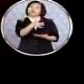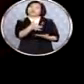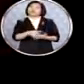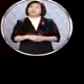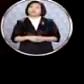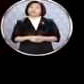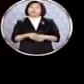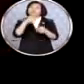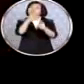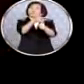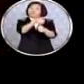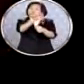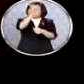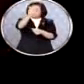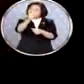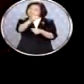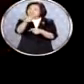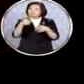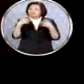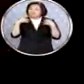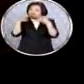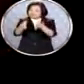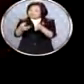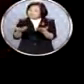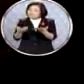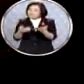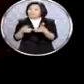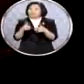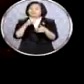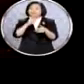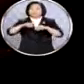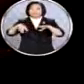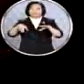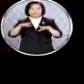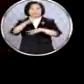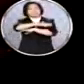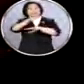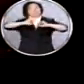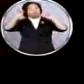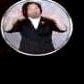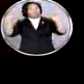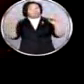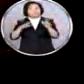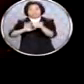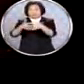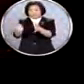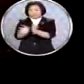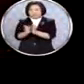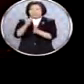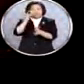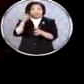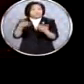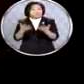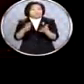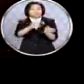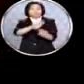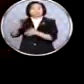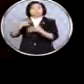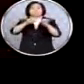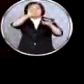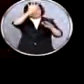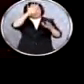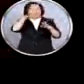要用怎么样一个领导人的心态来看这个问题，而不是你的文宣部门的心态来看这个问题。民进党的不分区